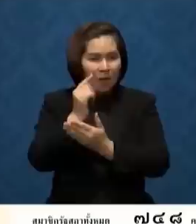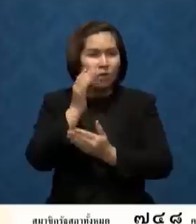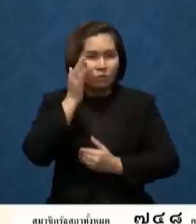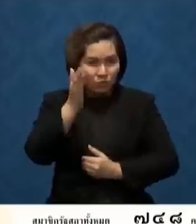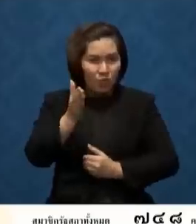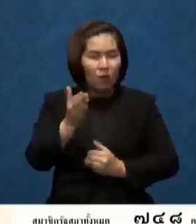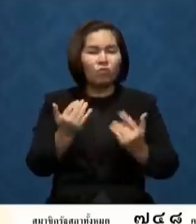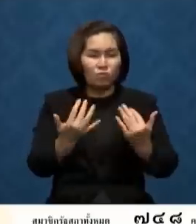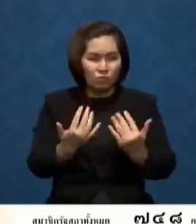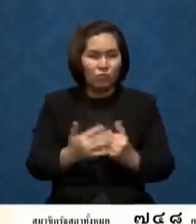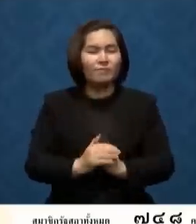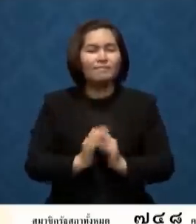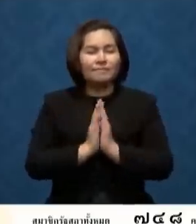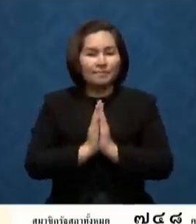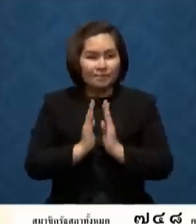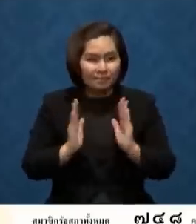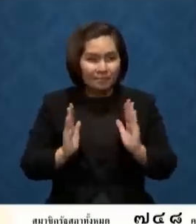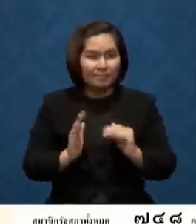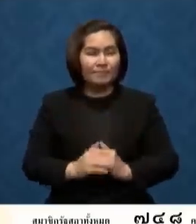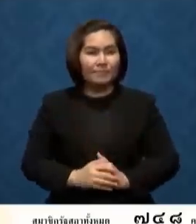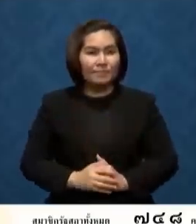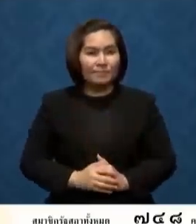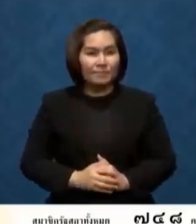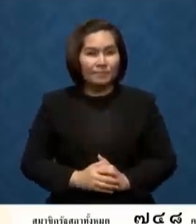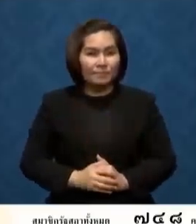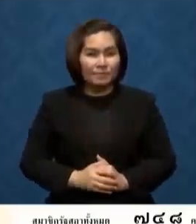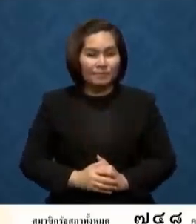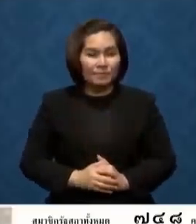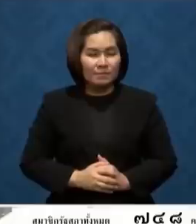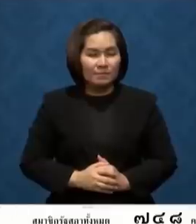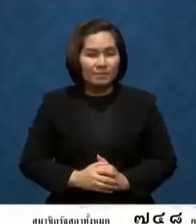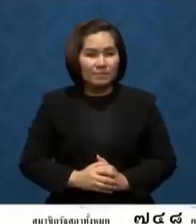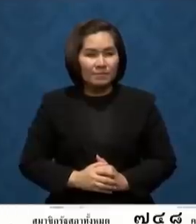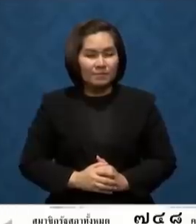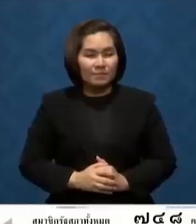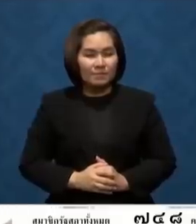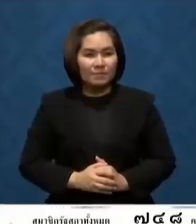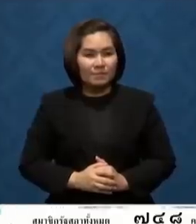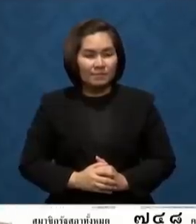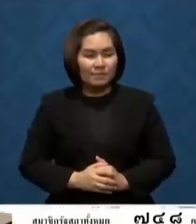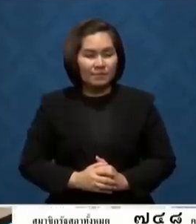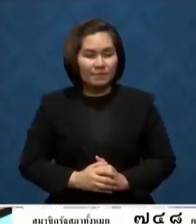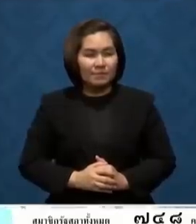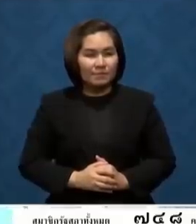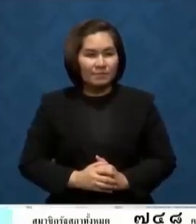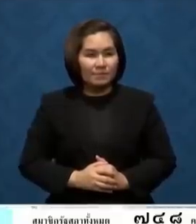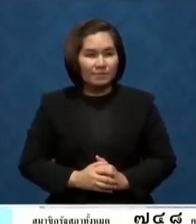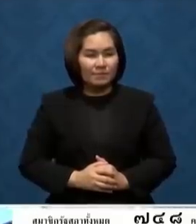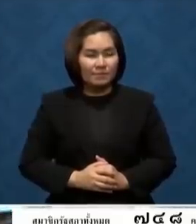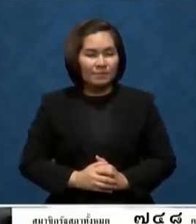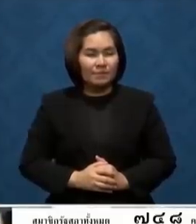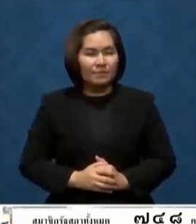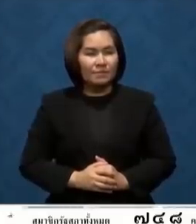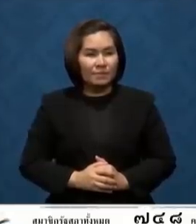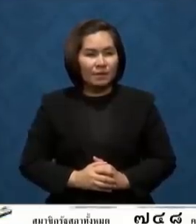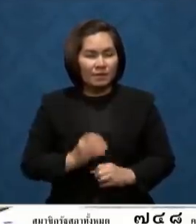ะครับขอบคุณมากครับท่านก็ได้ทำหน้าที่เป็นสมาชิกของสภานี้ด้วยจะต่อมา